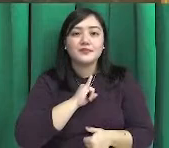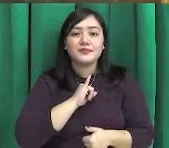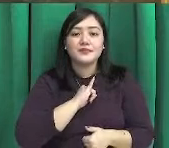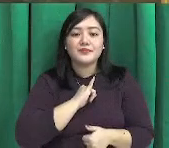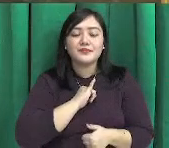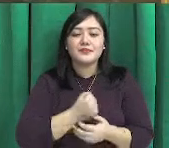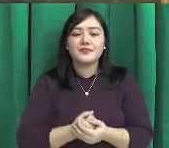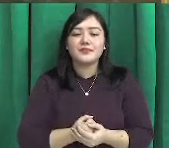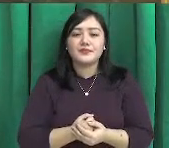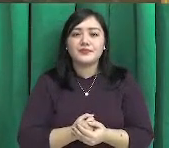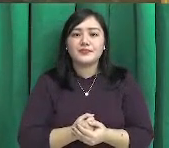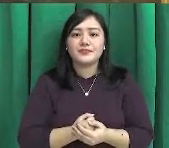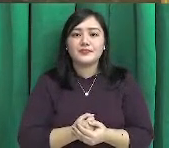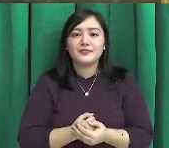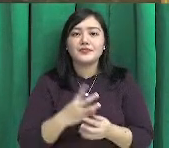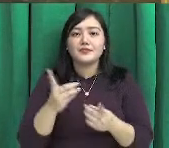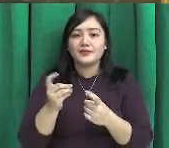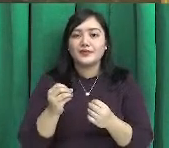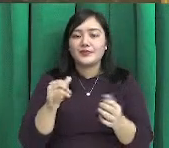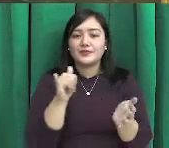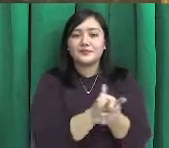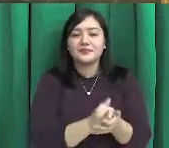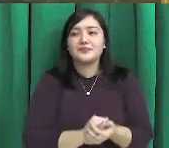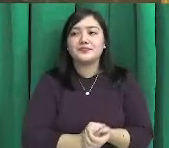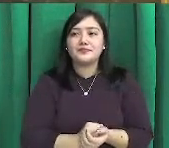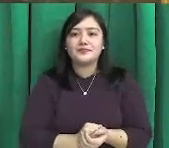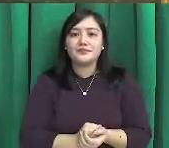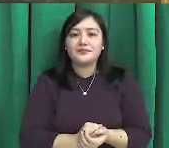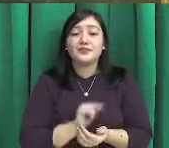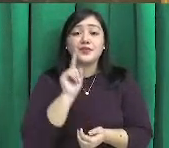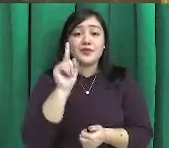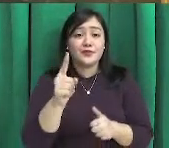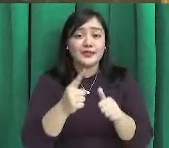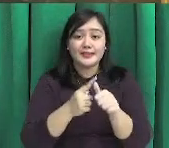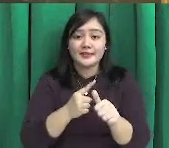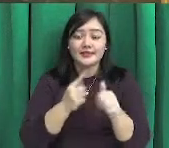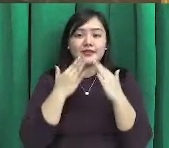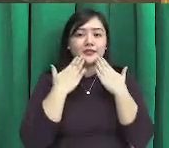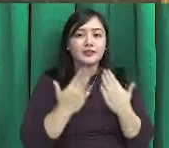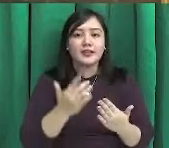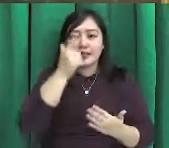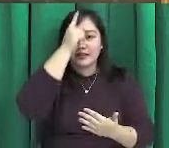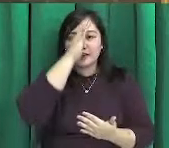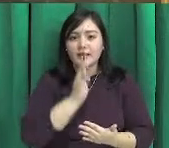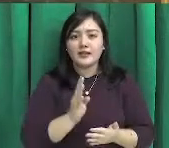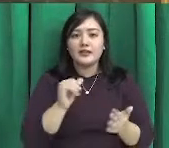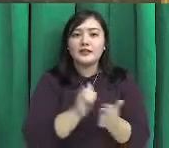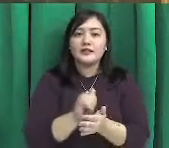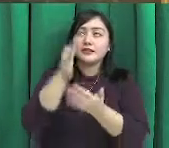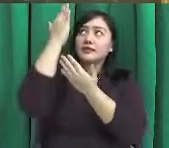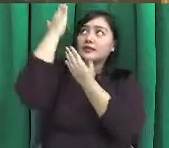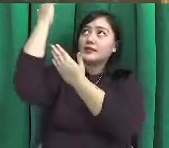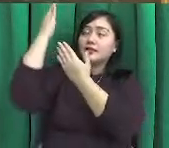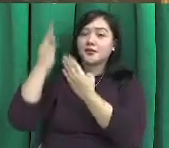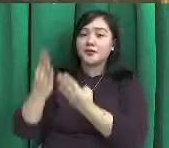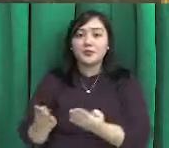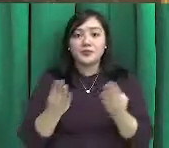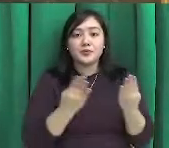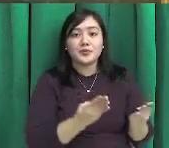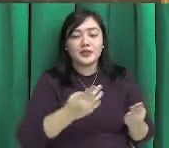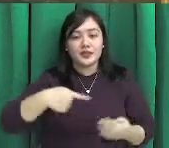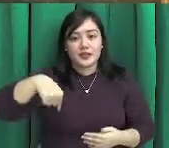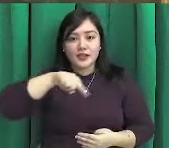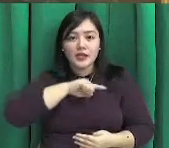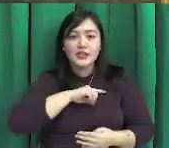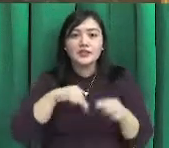maraming salamat sa Diyos dahil pinunta niya po kami dito sa church na to. Amen. Kasi sasabihin ko po unang-una, kung wala po ang salita